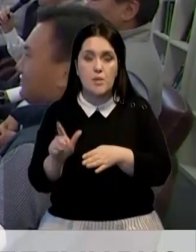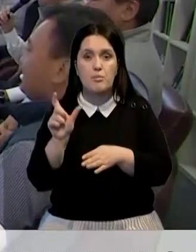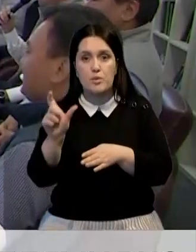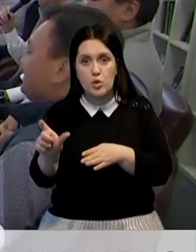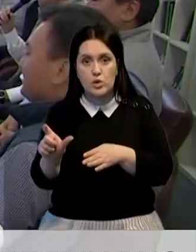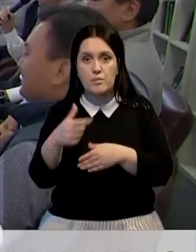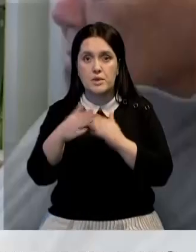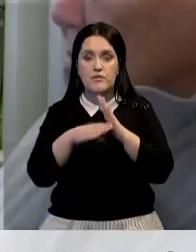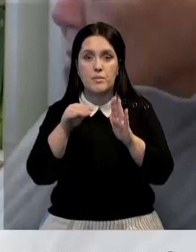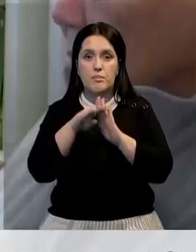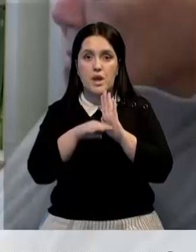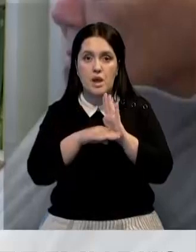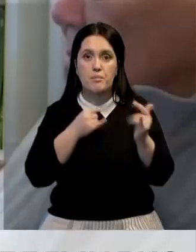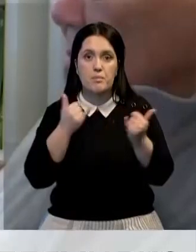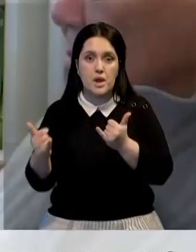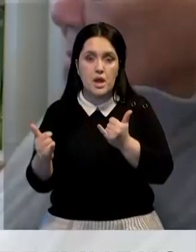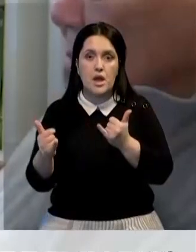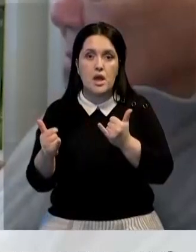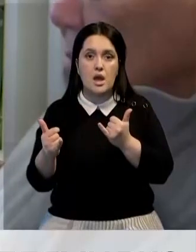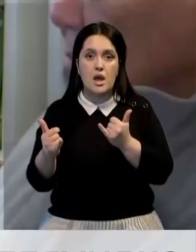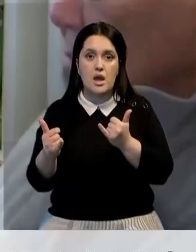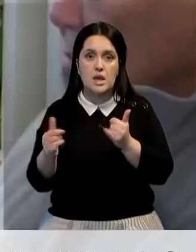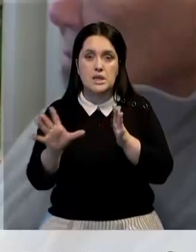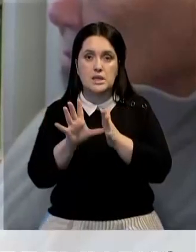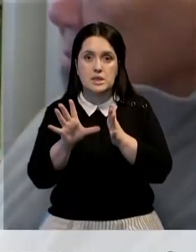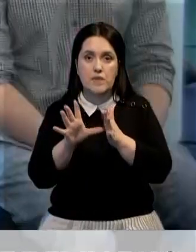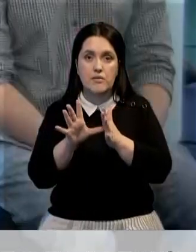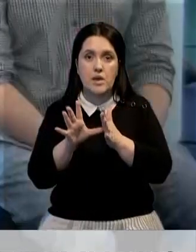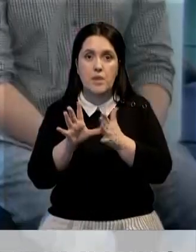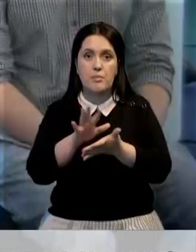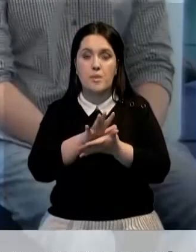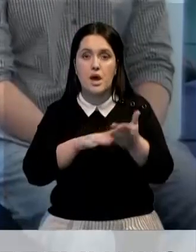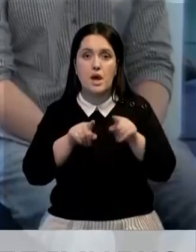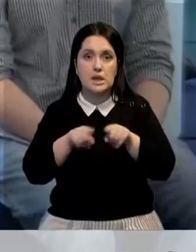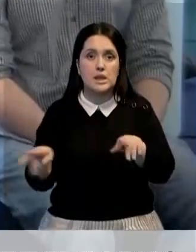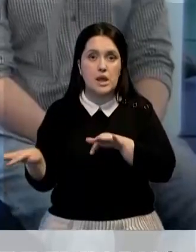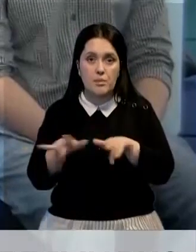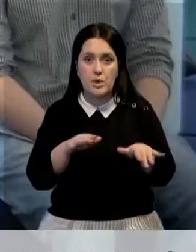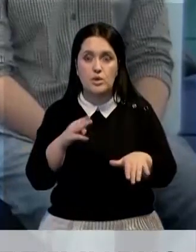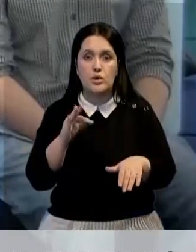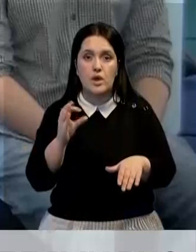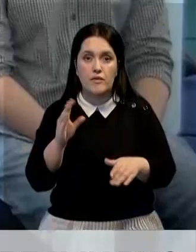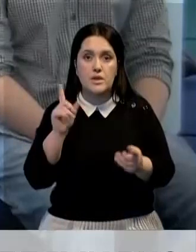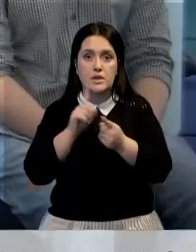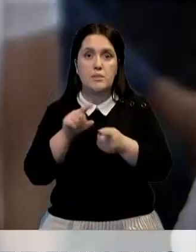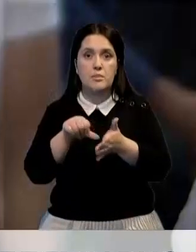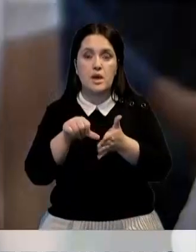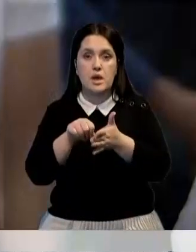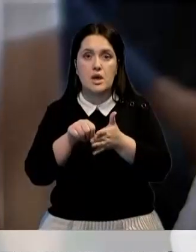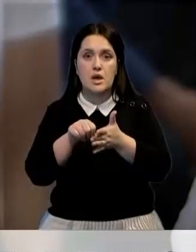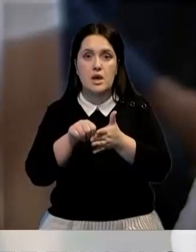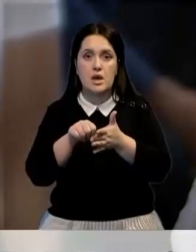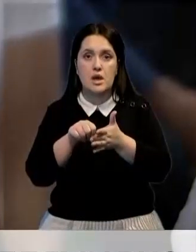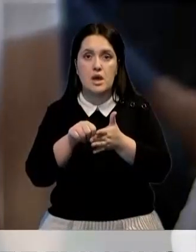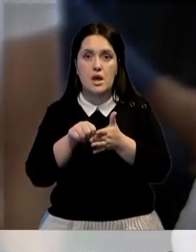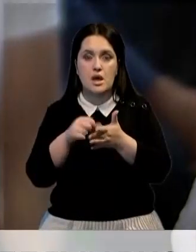отдельный блок предвыборной программы, посвященный развитию и продвижению цифровизации. В продолжение агиткампании сторонники Токаева встретились с представителями